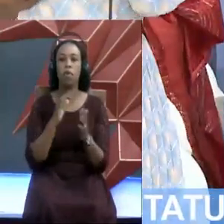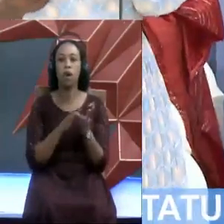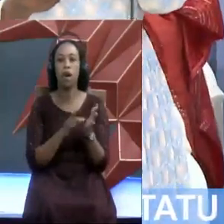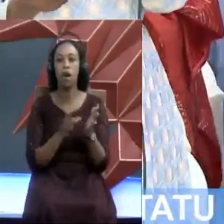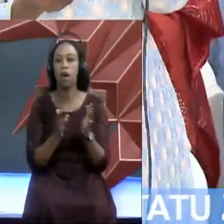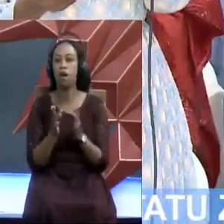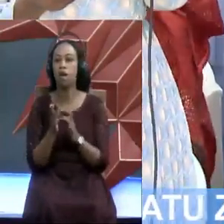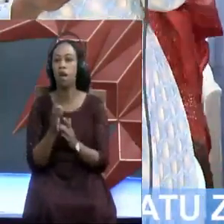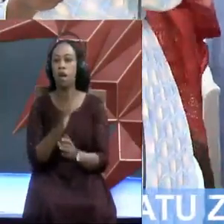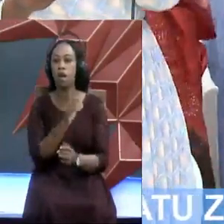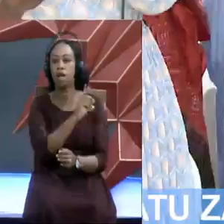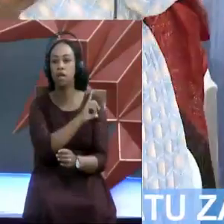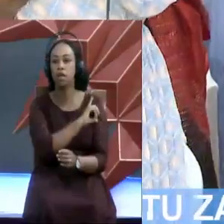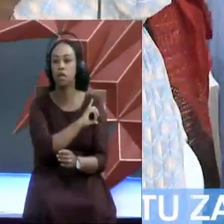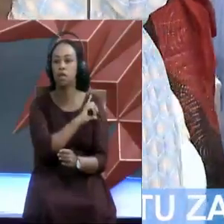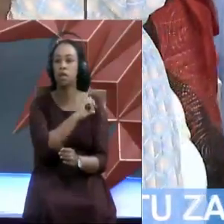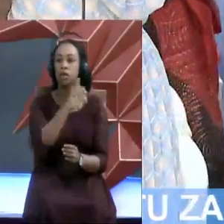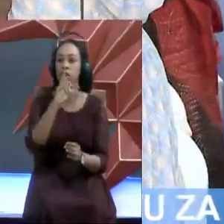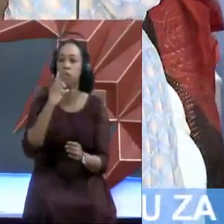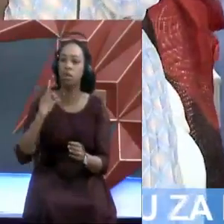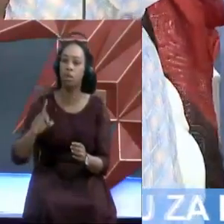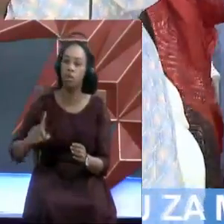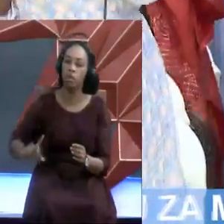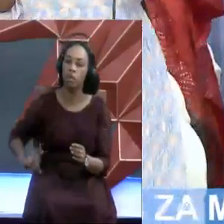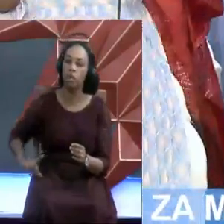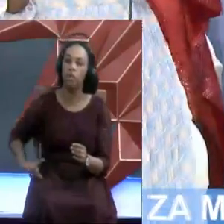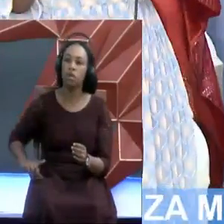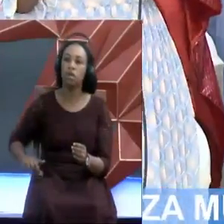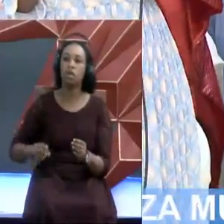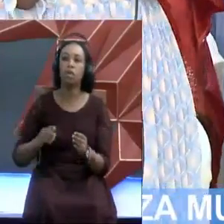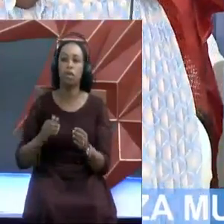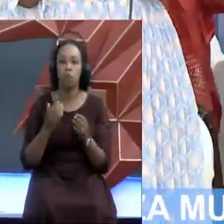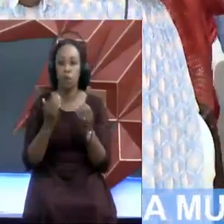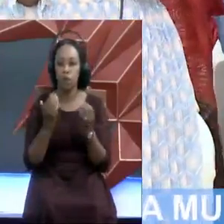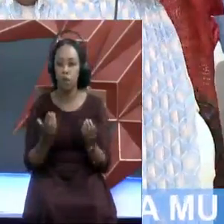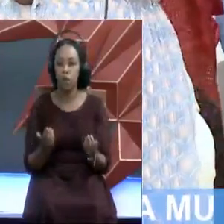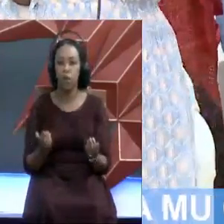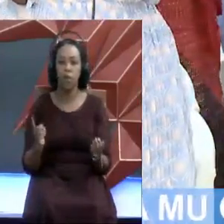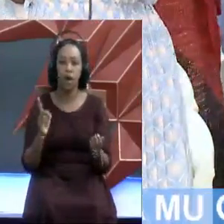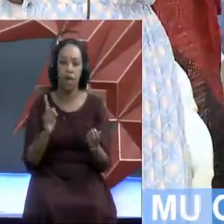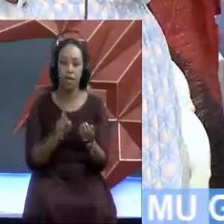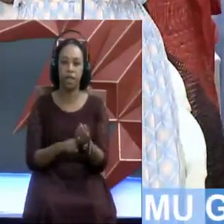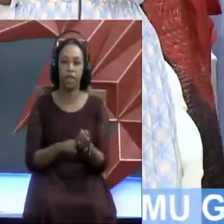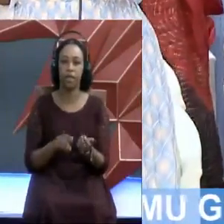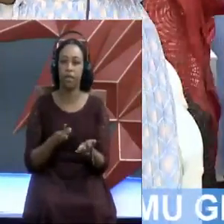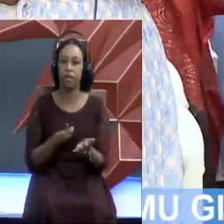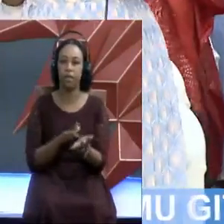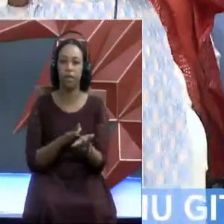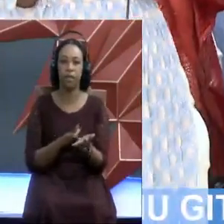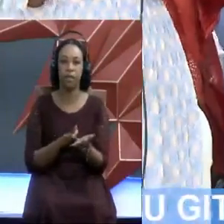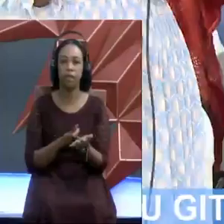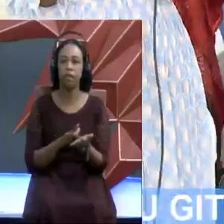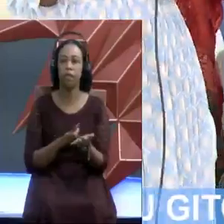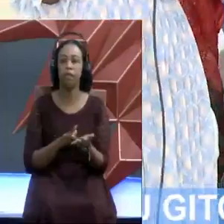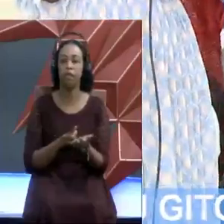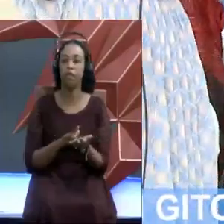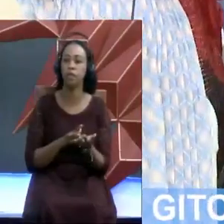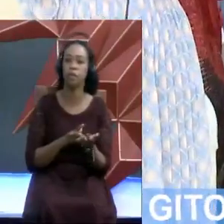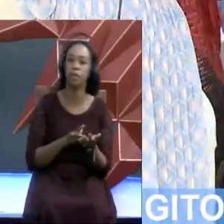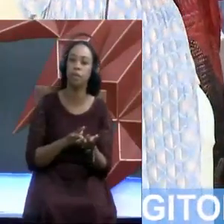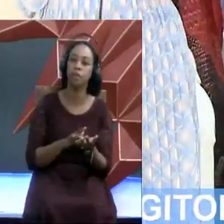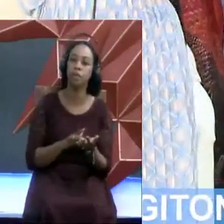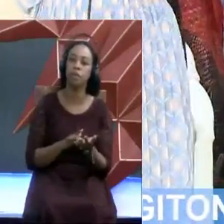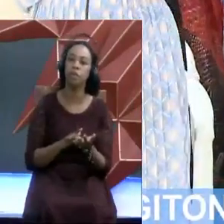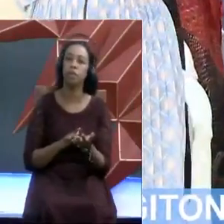ya Bwana Yesu Kwako Ilupate matibabu